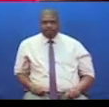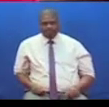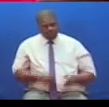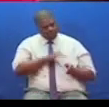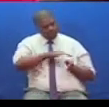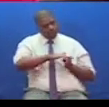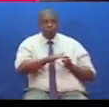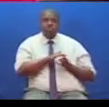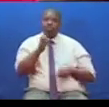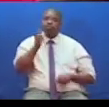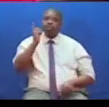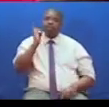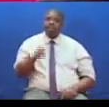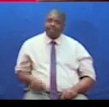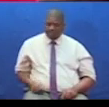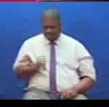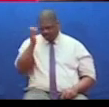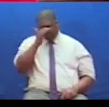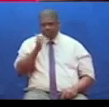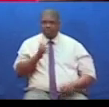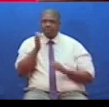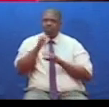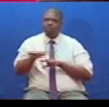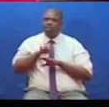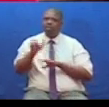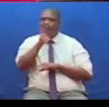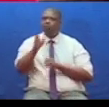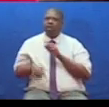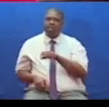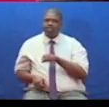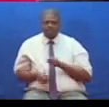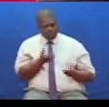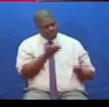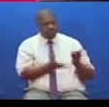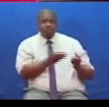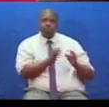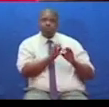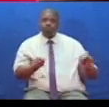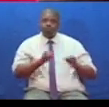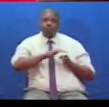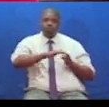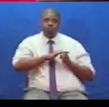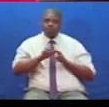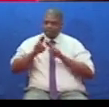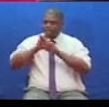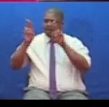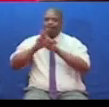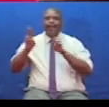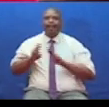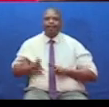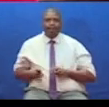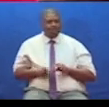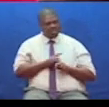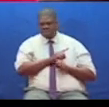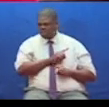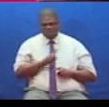Matumizi ya umeme, nadhani niliwahi kueleza kwamba kipimo kizuri kinachotumika kimataifa